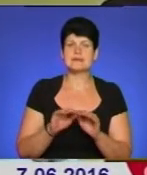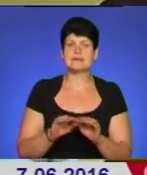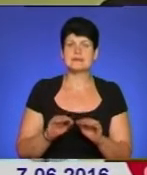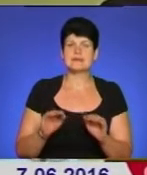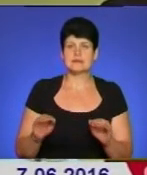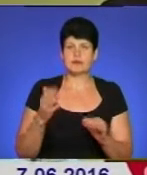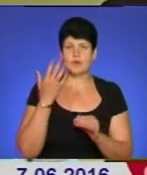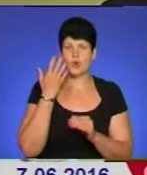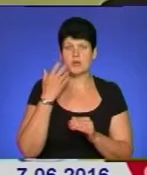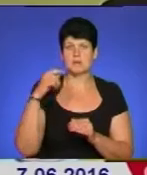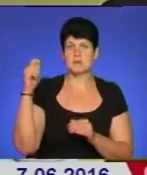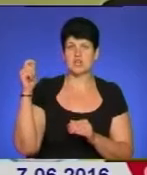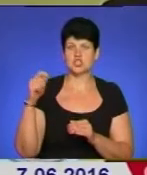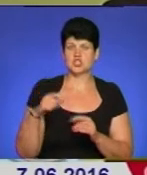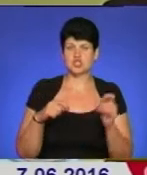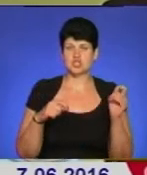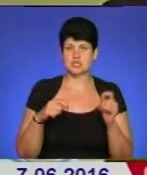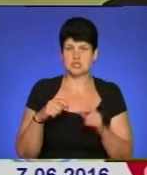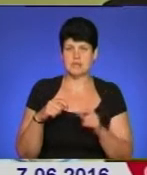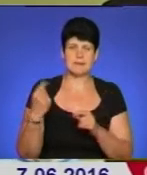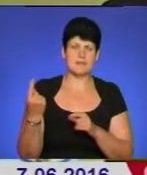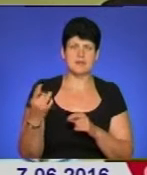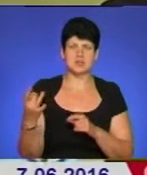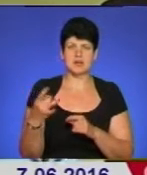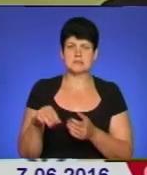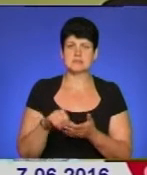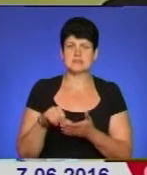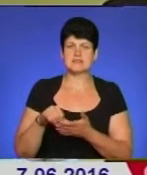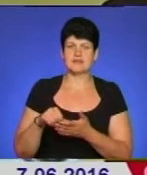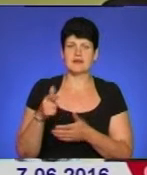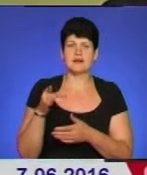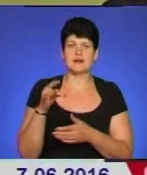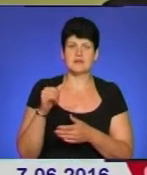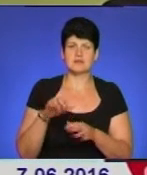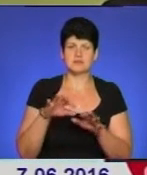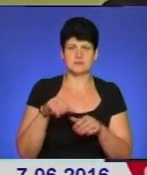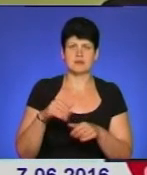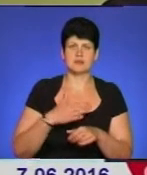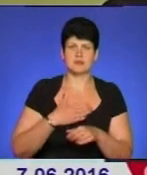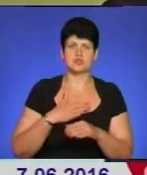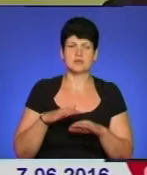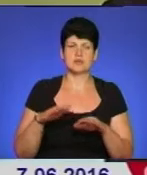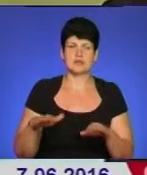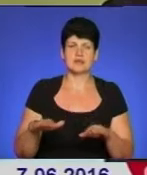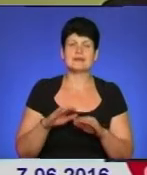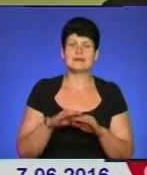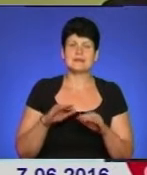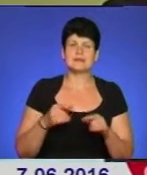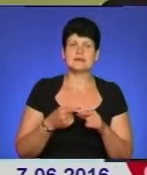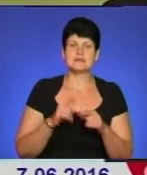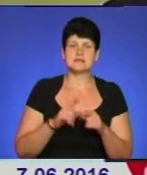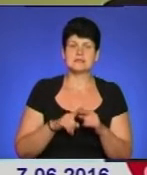коли приїжджали сам навіть перший раз, ті представники з Гранітного говорили, беріть наших дітей. Діти – це рупор